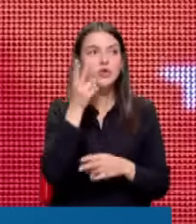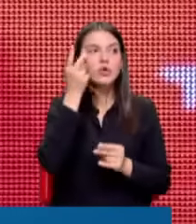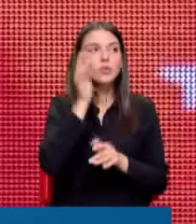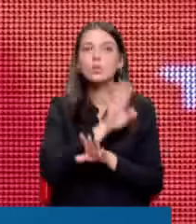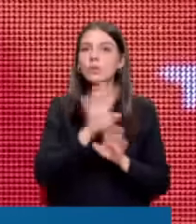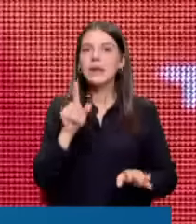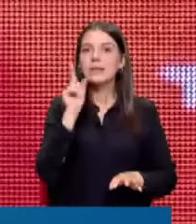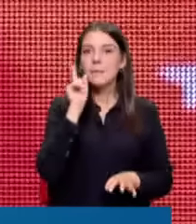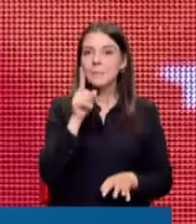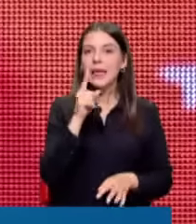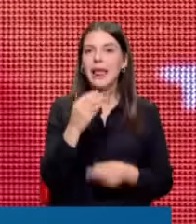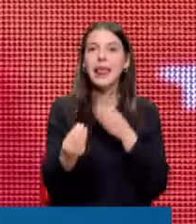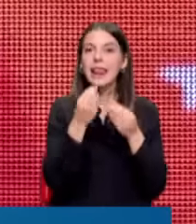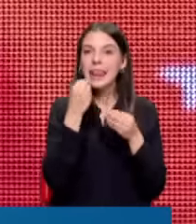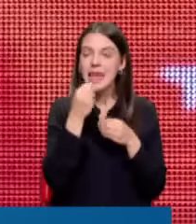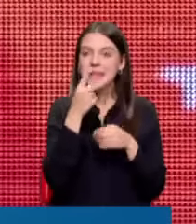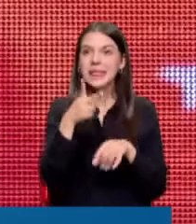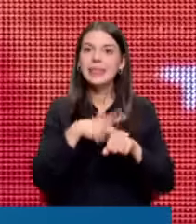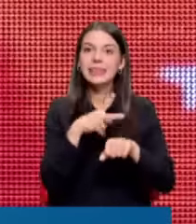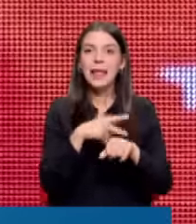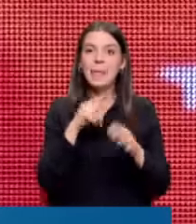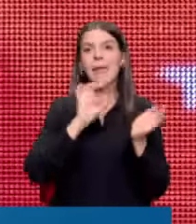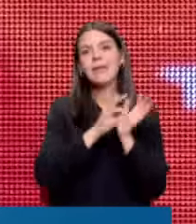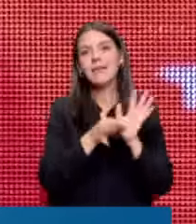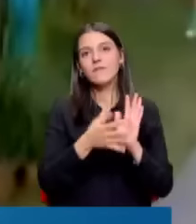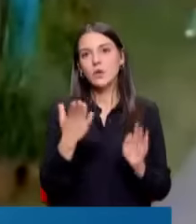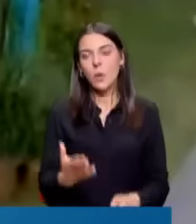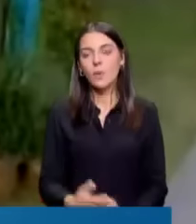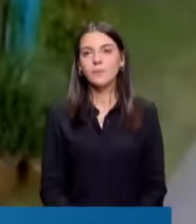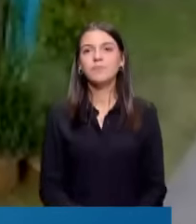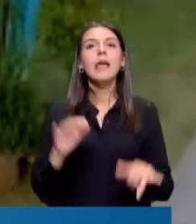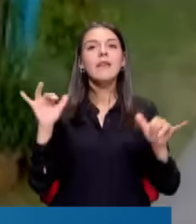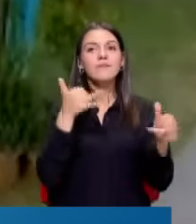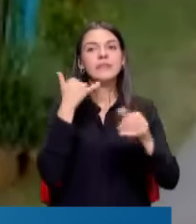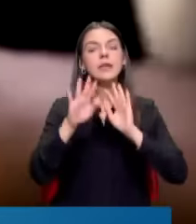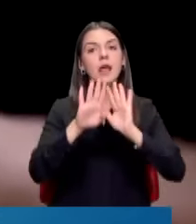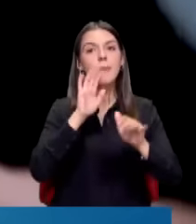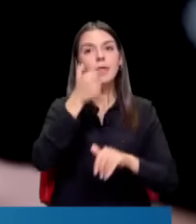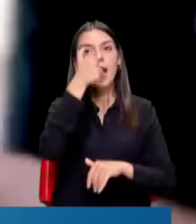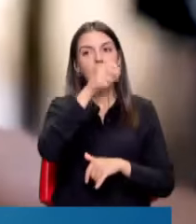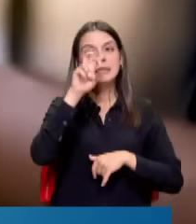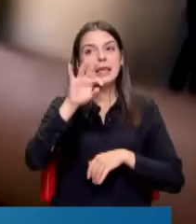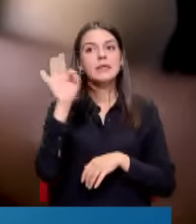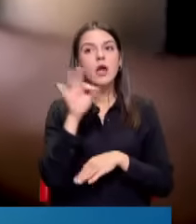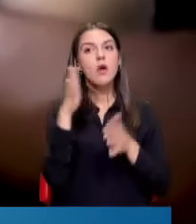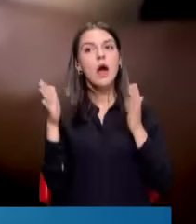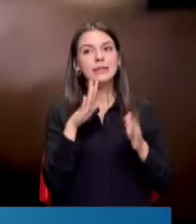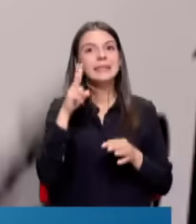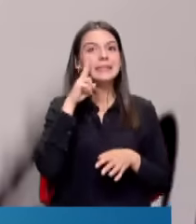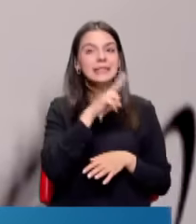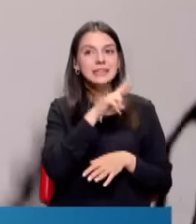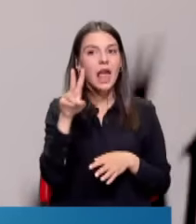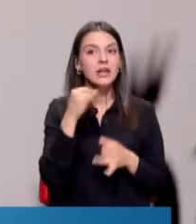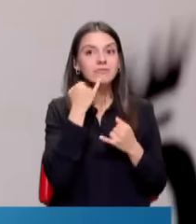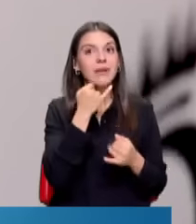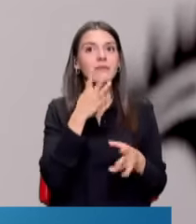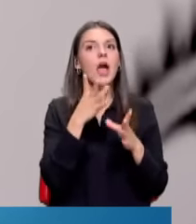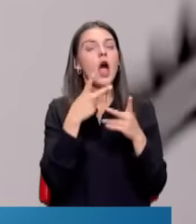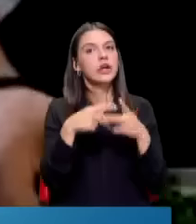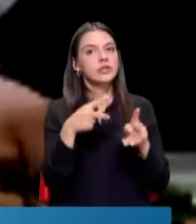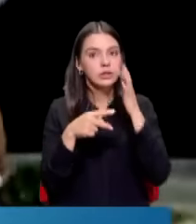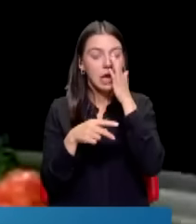bir lezzet deneyimi sunmayı hedeflemektedir. Festivalin kapıları 6-8 Eylül arasında ziyaretçilere açılacak. Ana